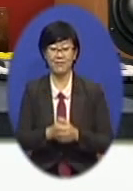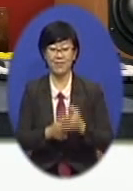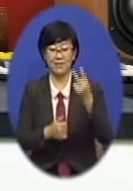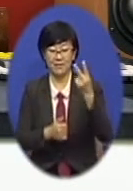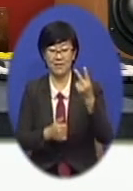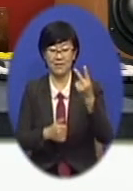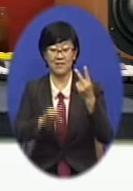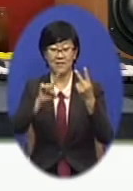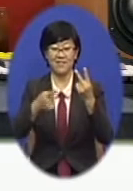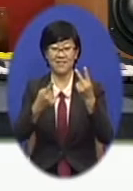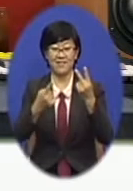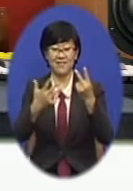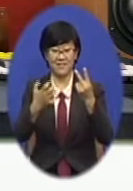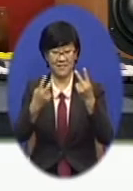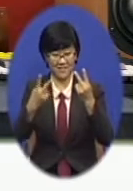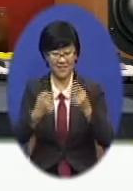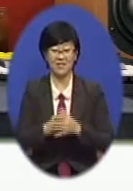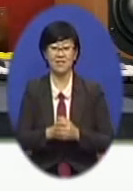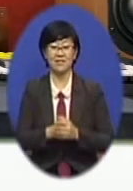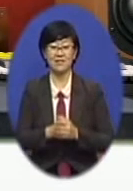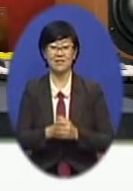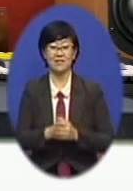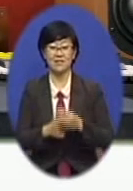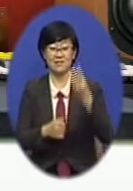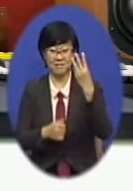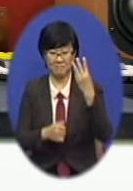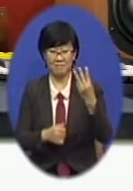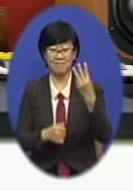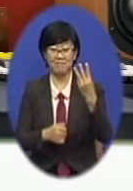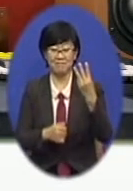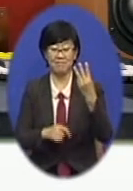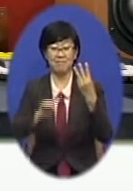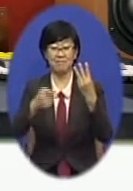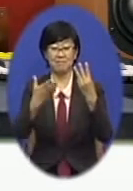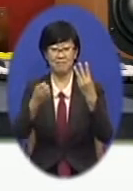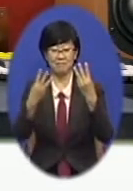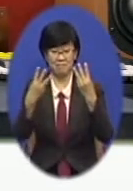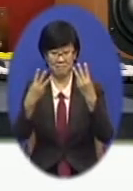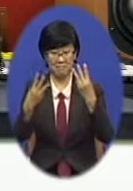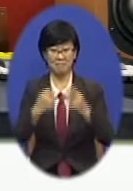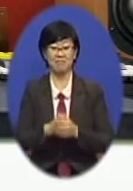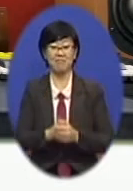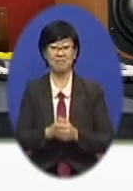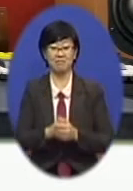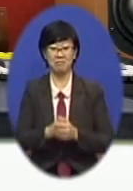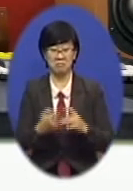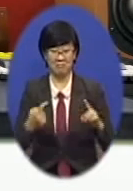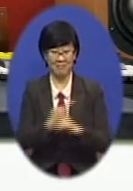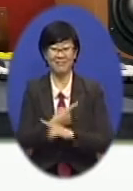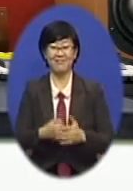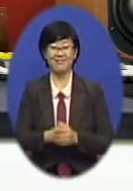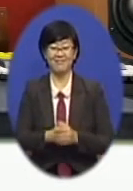네, 2번입니다. 2번 182표. 야, 얼마나. 3번, 193표 바뀌었습니다.